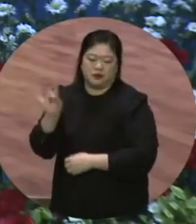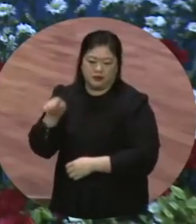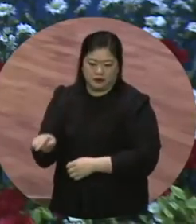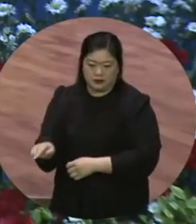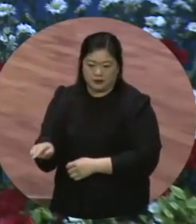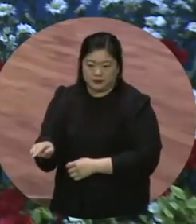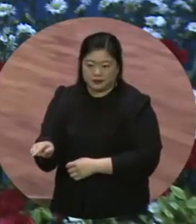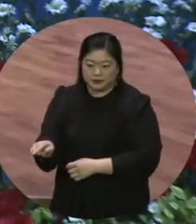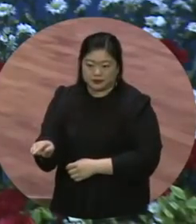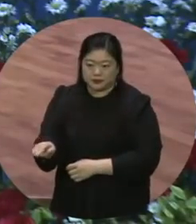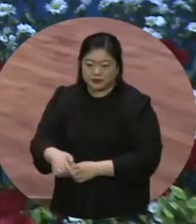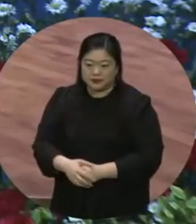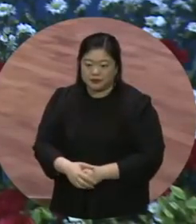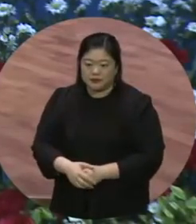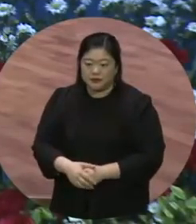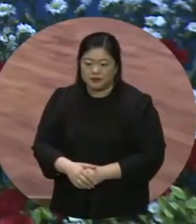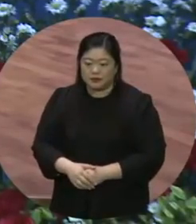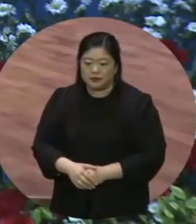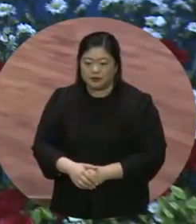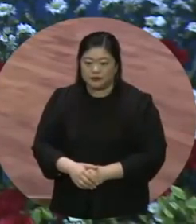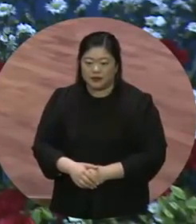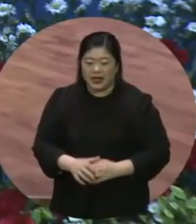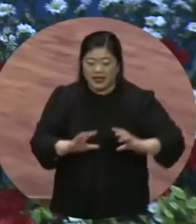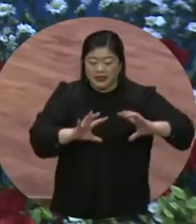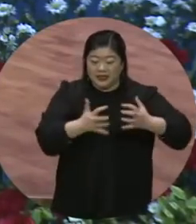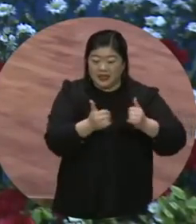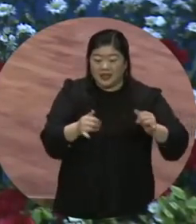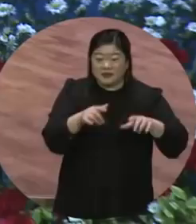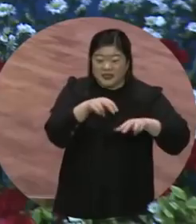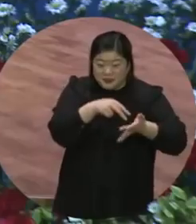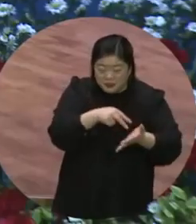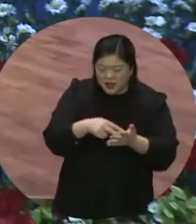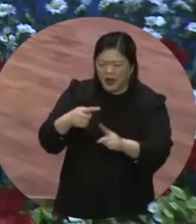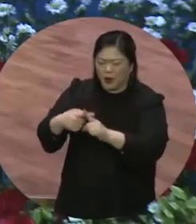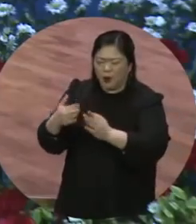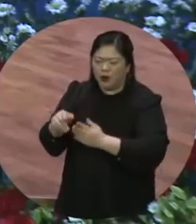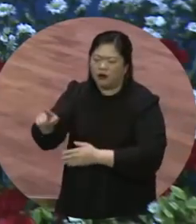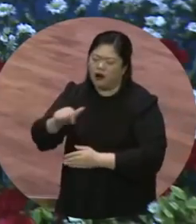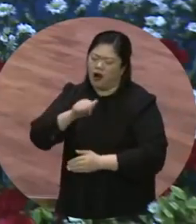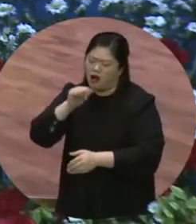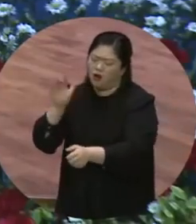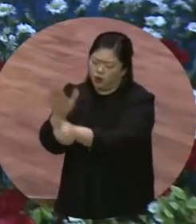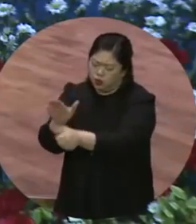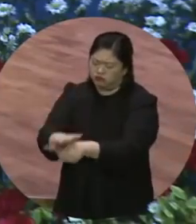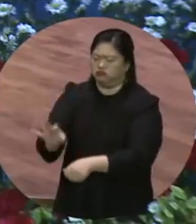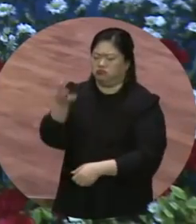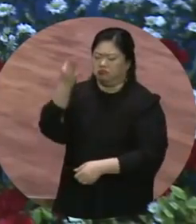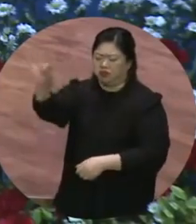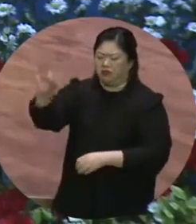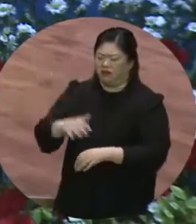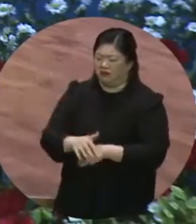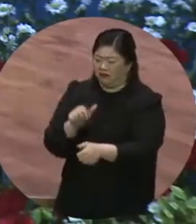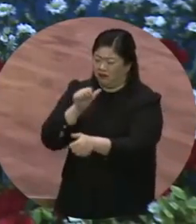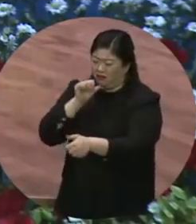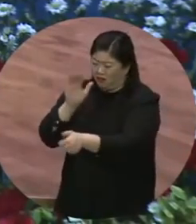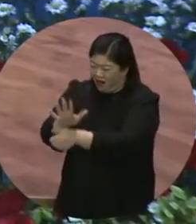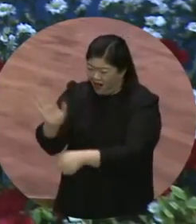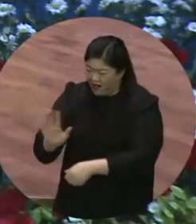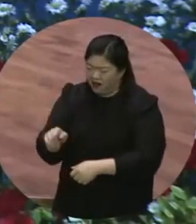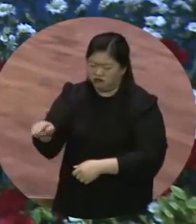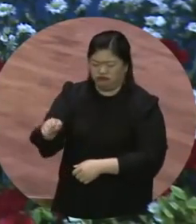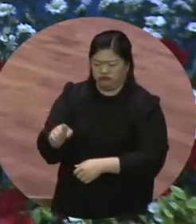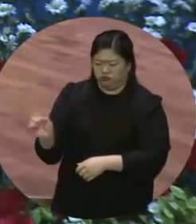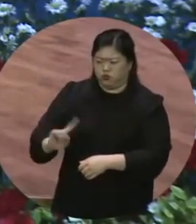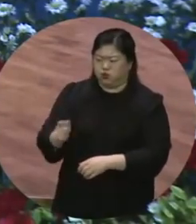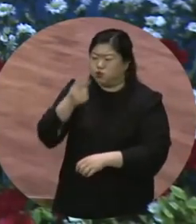세상 사람들은 다 그렇게 보고 있습니다. 자, 창세기 3장에 보면 저 사람 아담이 하나님